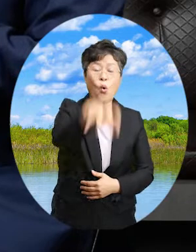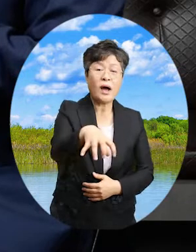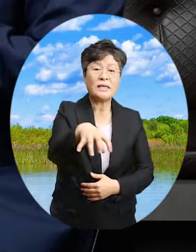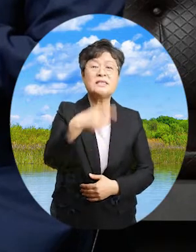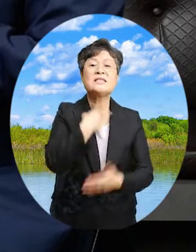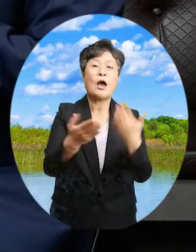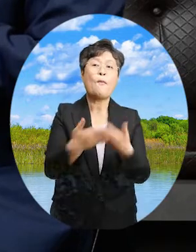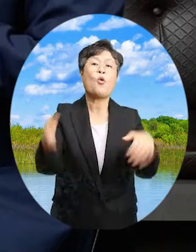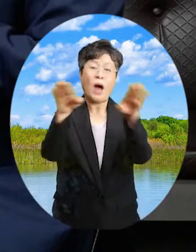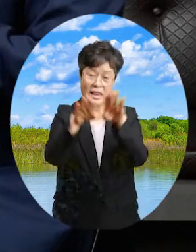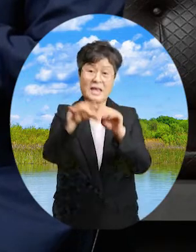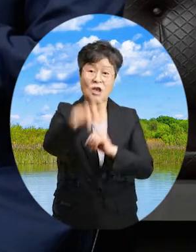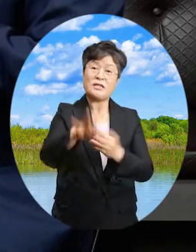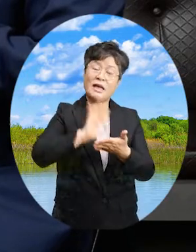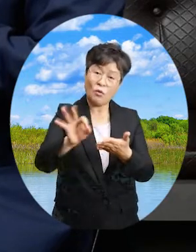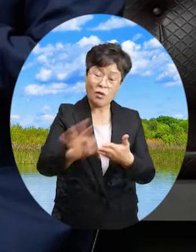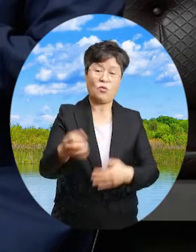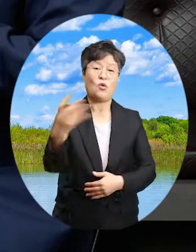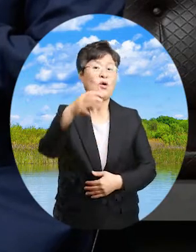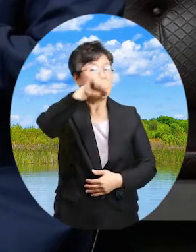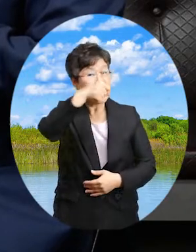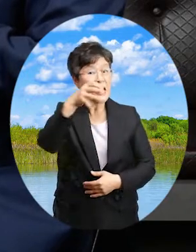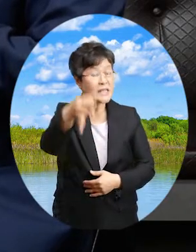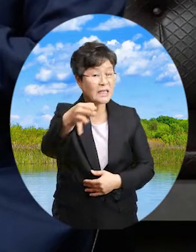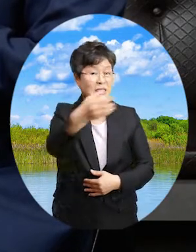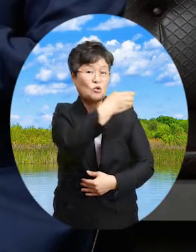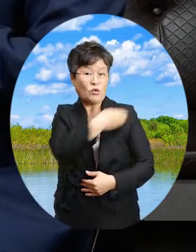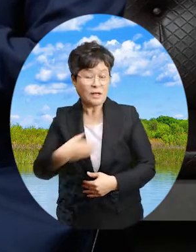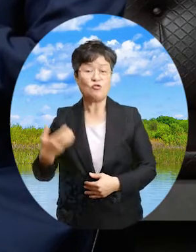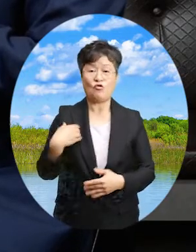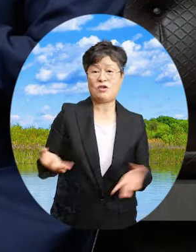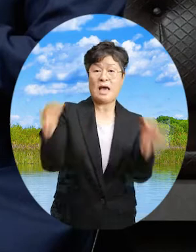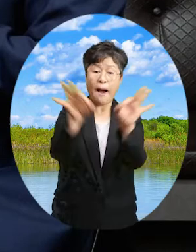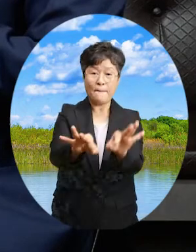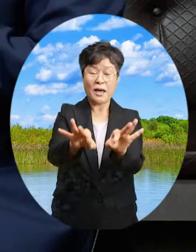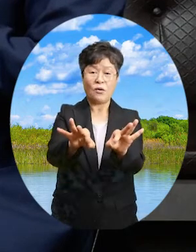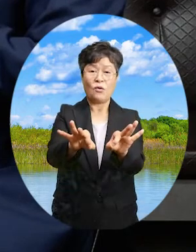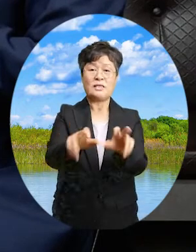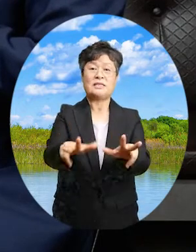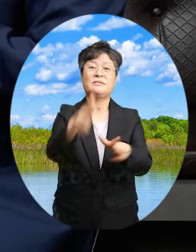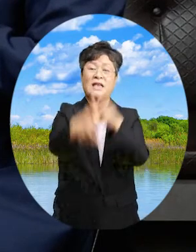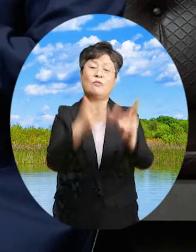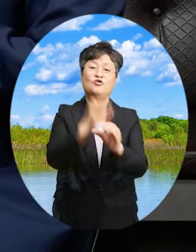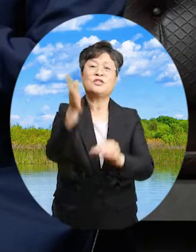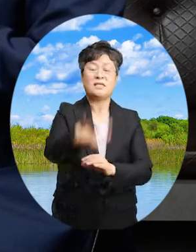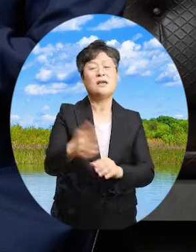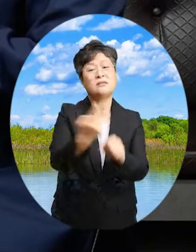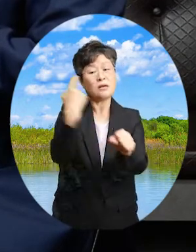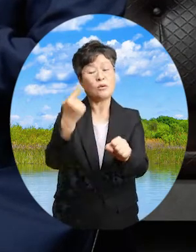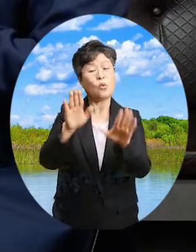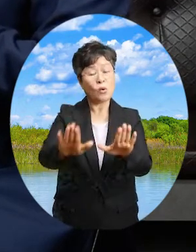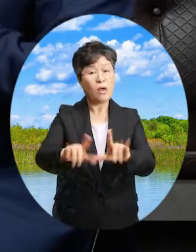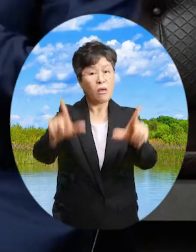그 세주골천이라든지 뭐 여천이라든지 작은 소화천 네. 소화천 쪽에 대한 일상적인 환경 그 보전